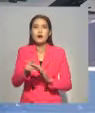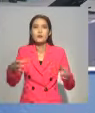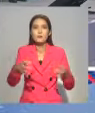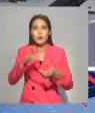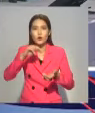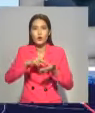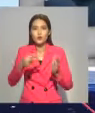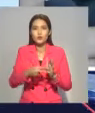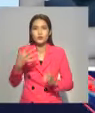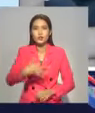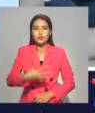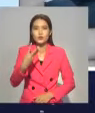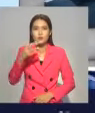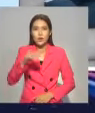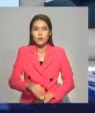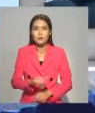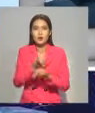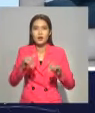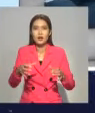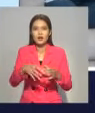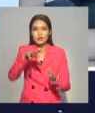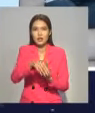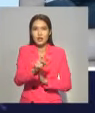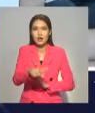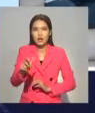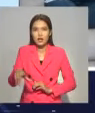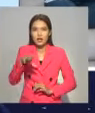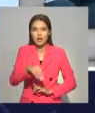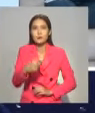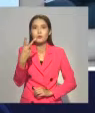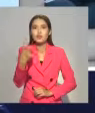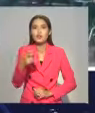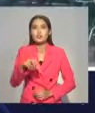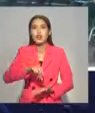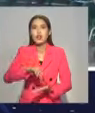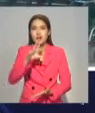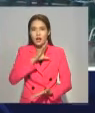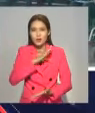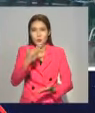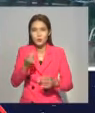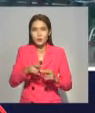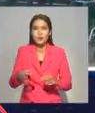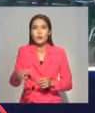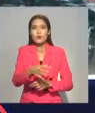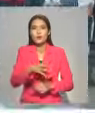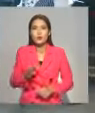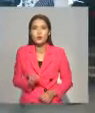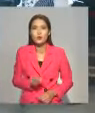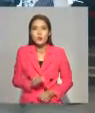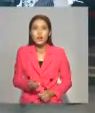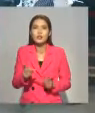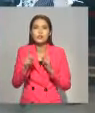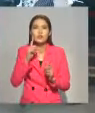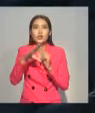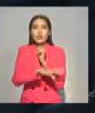ұйымына біріккен 53 мыңнан аса партия мүшесі бар. Солардың атынан 200 делегат қатысты. Жиында облыстық филиал төрағасы саяси кеңестің